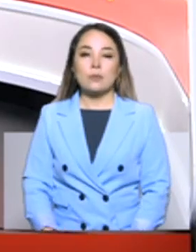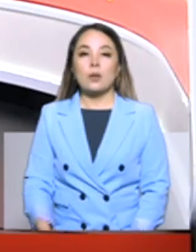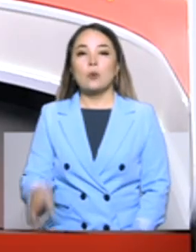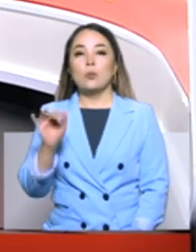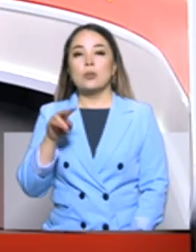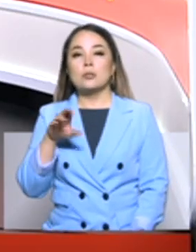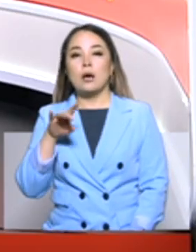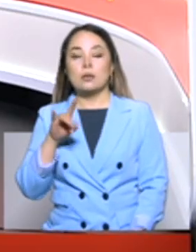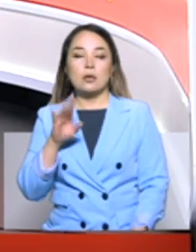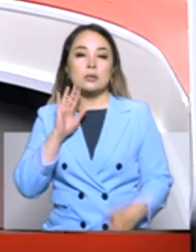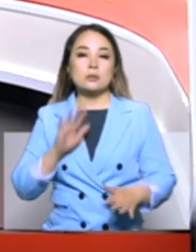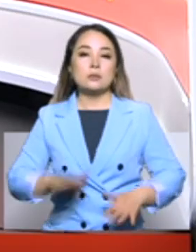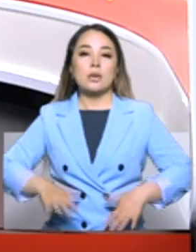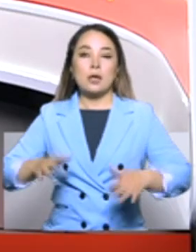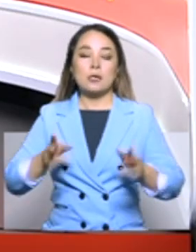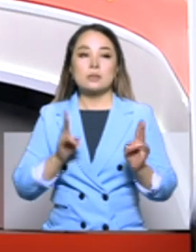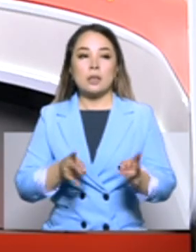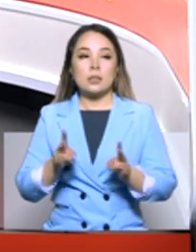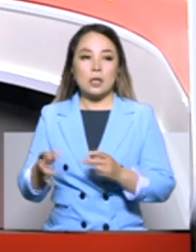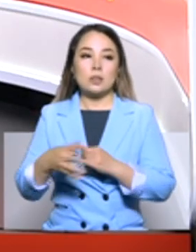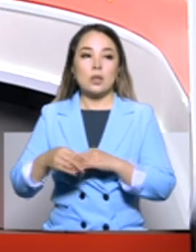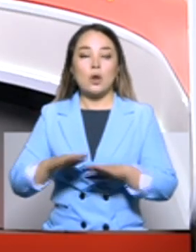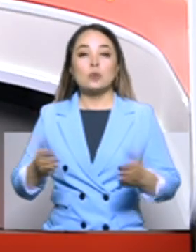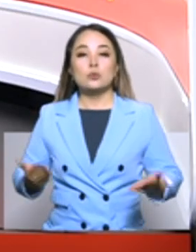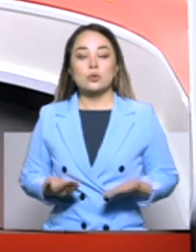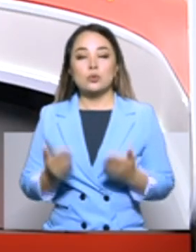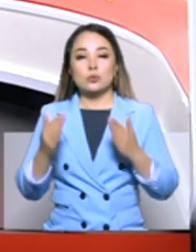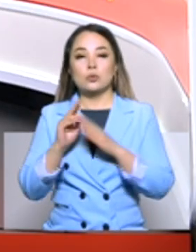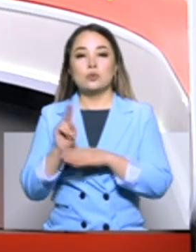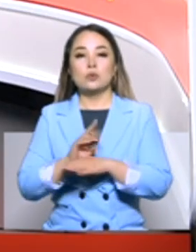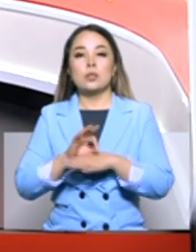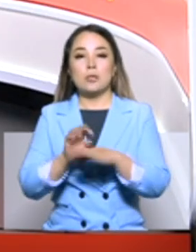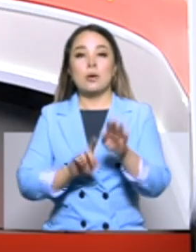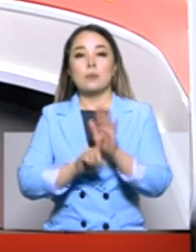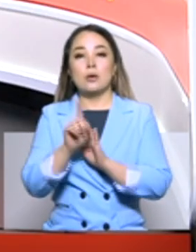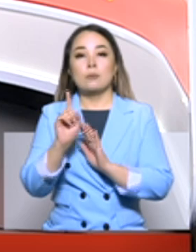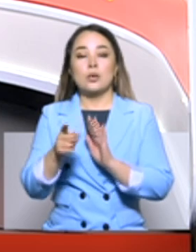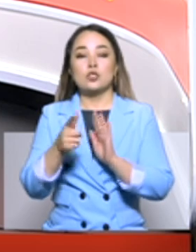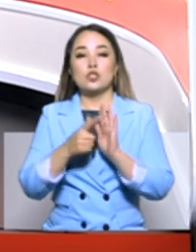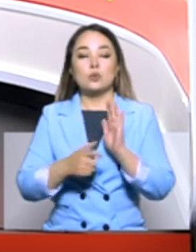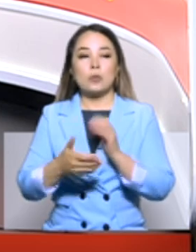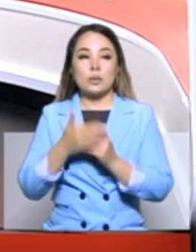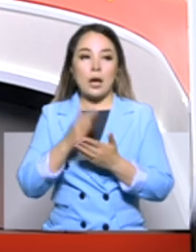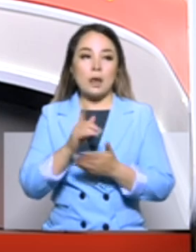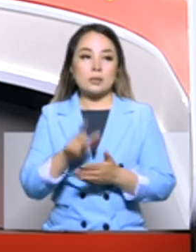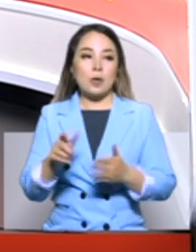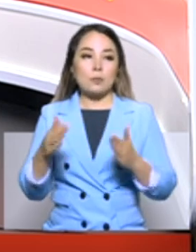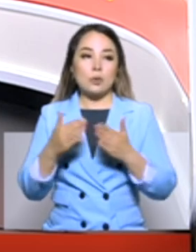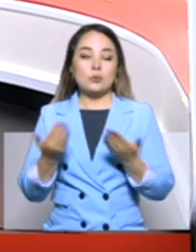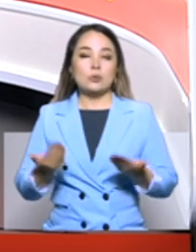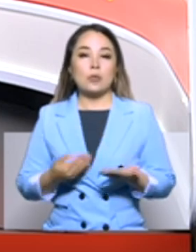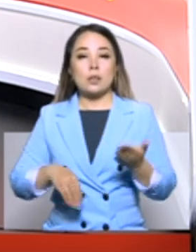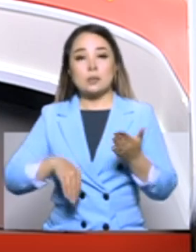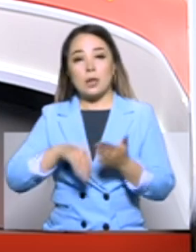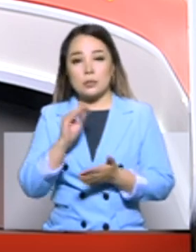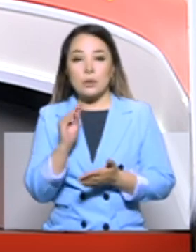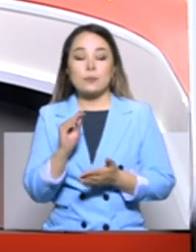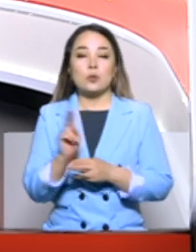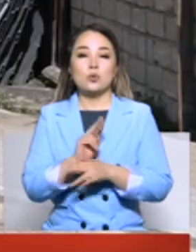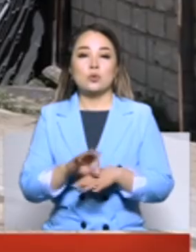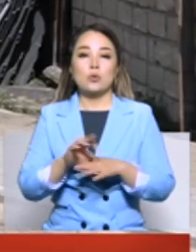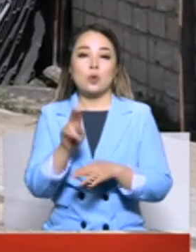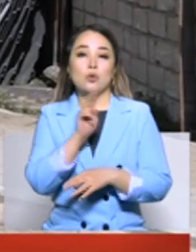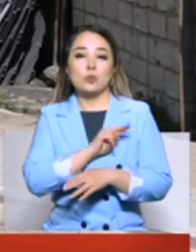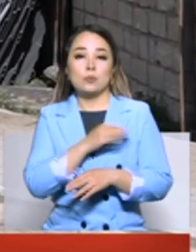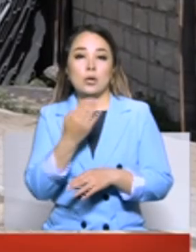Ал Кулсарда тасқыннан зардап шеккен тұрғындар үйлерін жөндеуге кірісті. 1700-ден астам азаматқа баспана сатып алуға және жөндеу